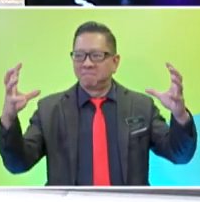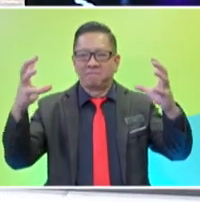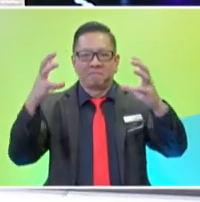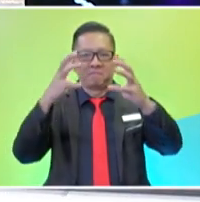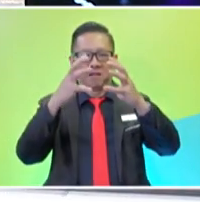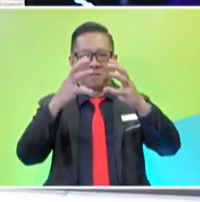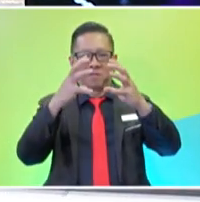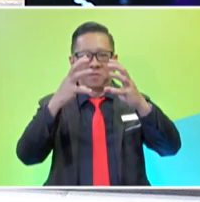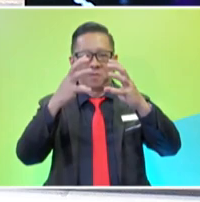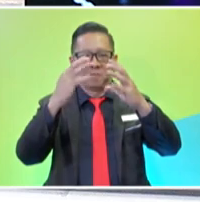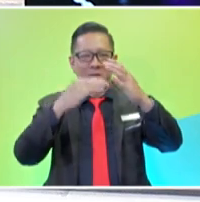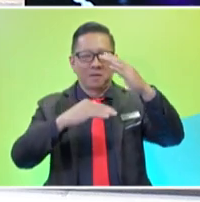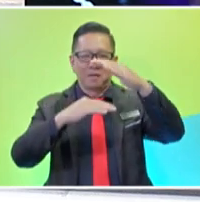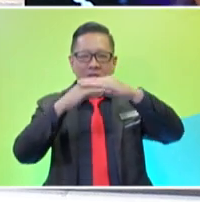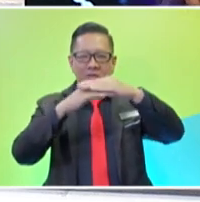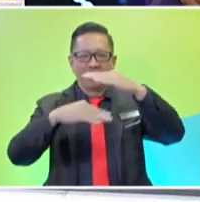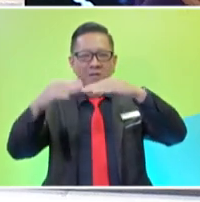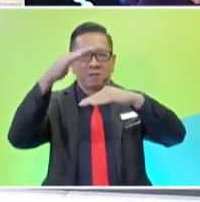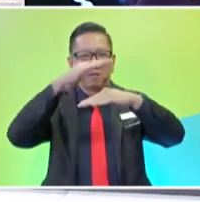di bagian atas